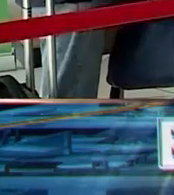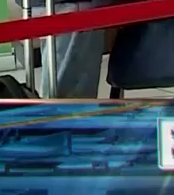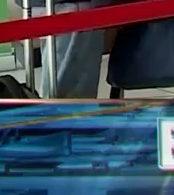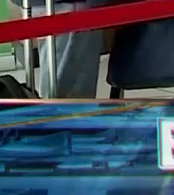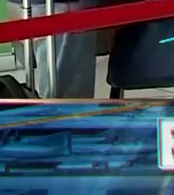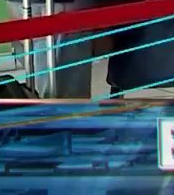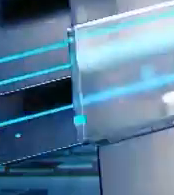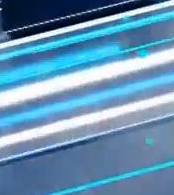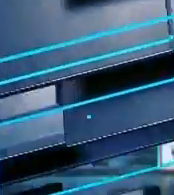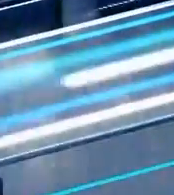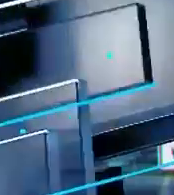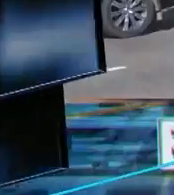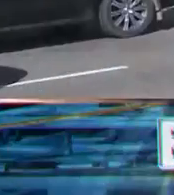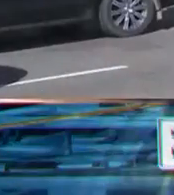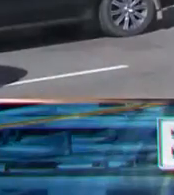қосылады.